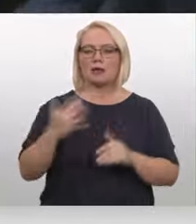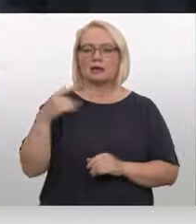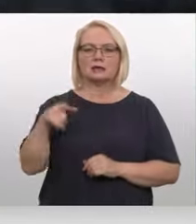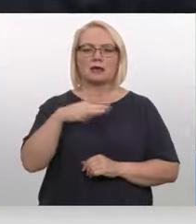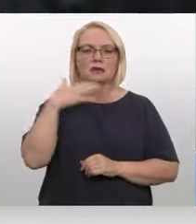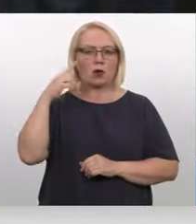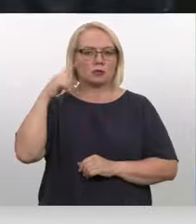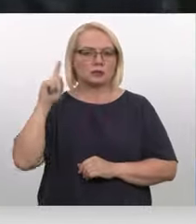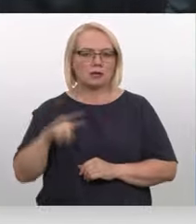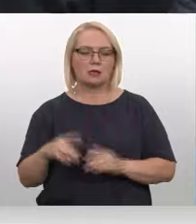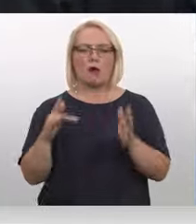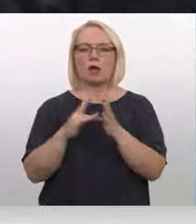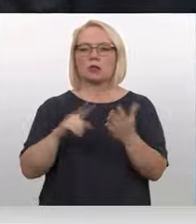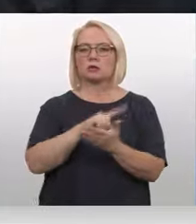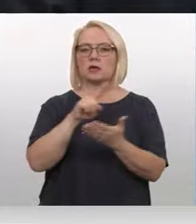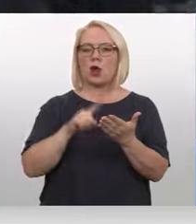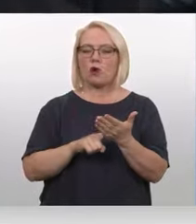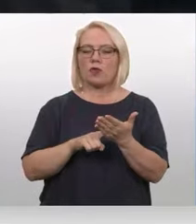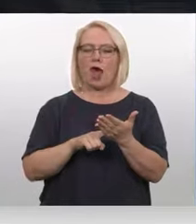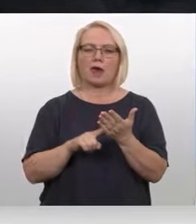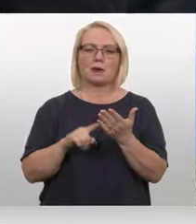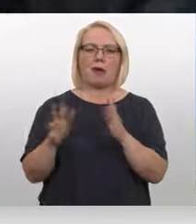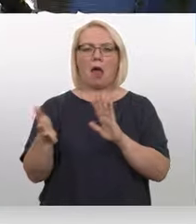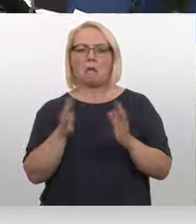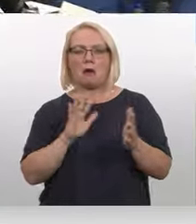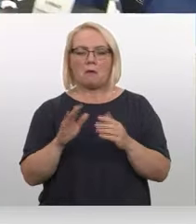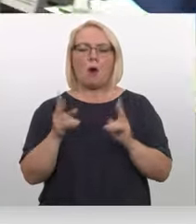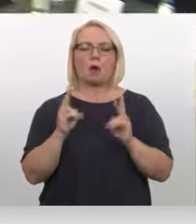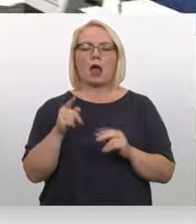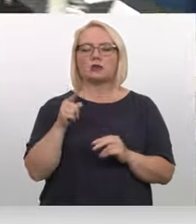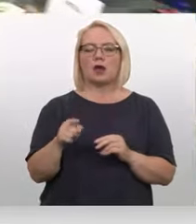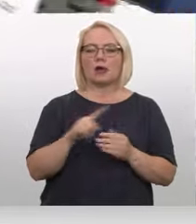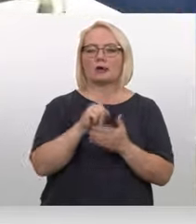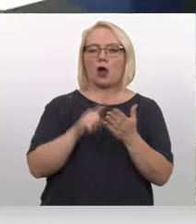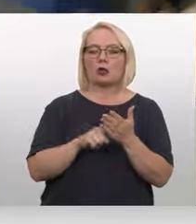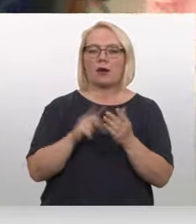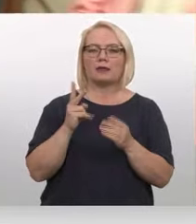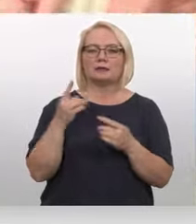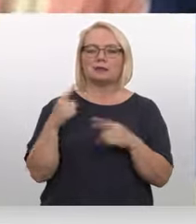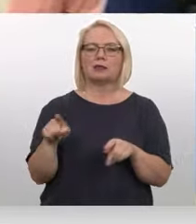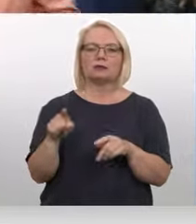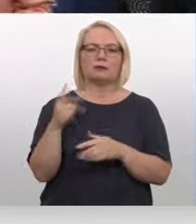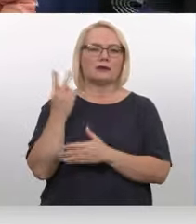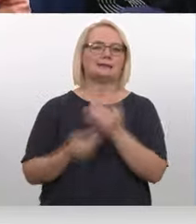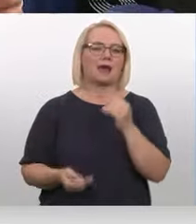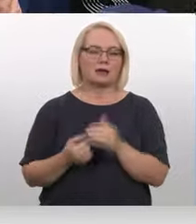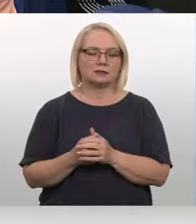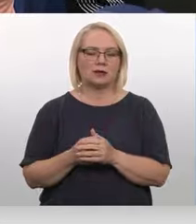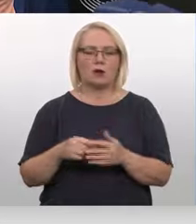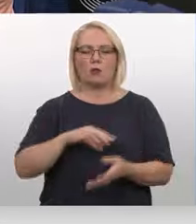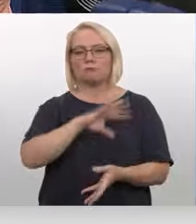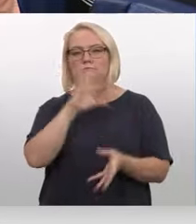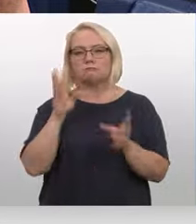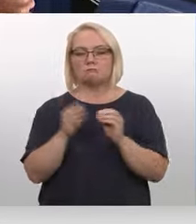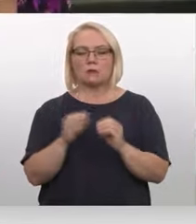zina un kuros jautājumos peld, un tradicionāli kārt šajā pārbaudījumā arī tiek izgāsts. Un tad par visu